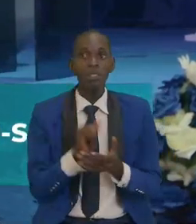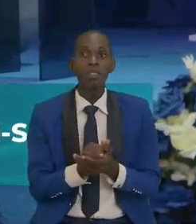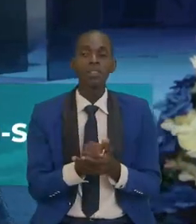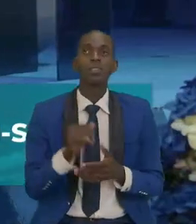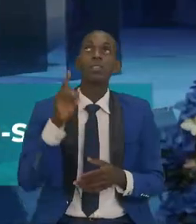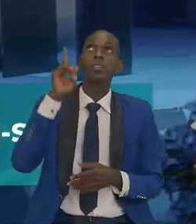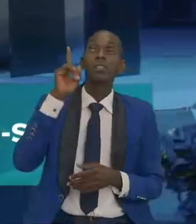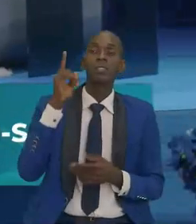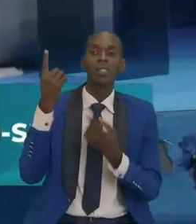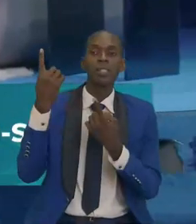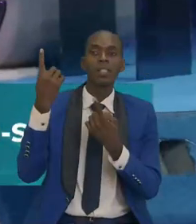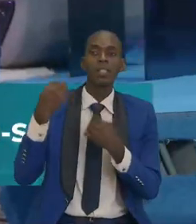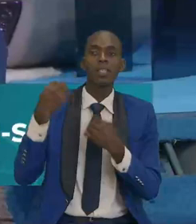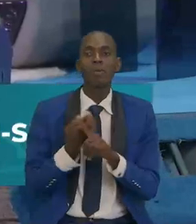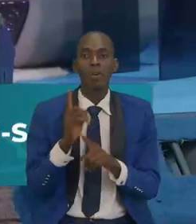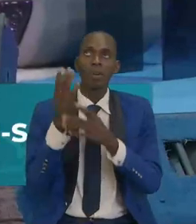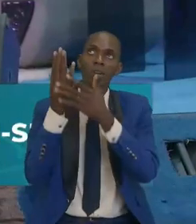reçoivent. Ils savaient